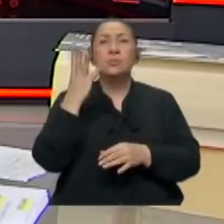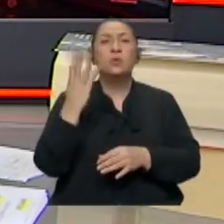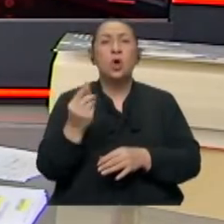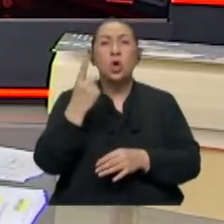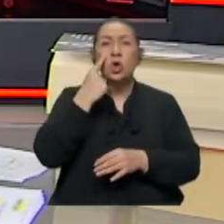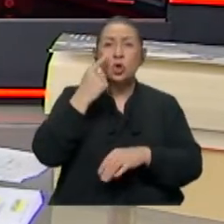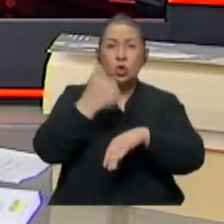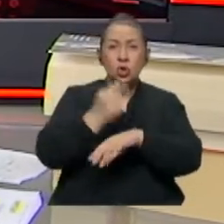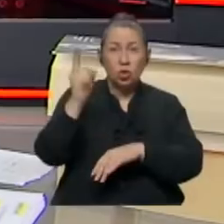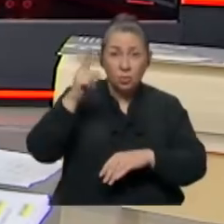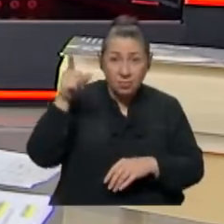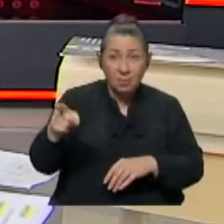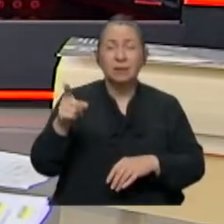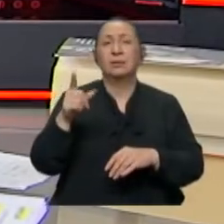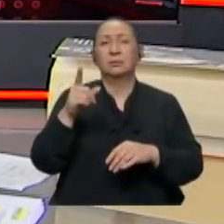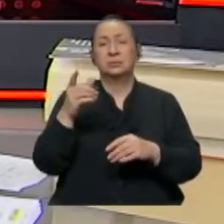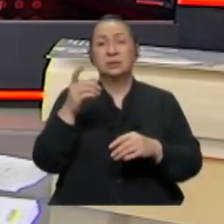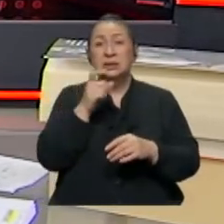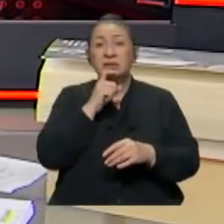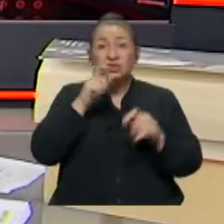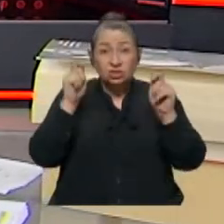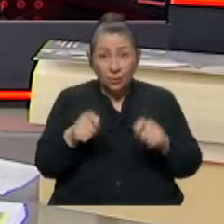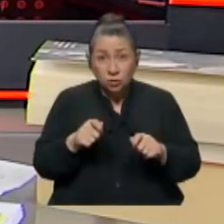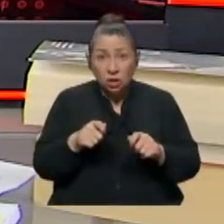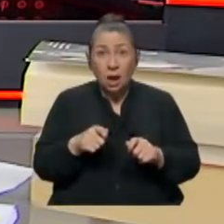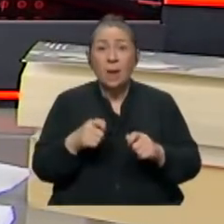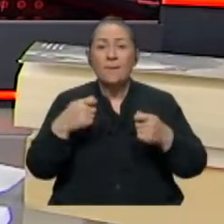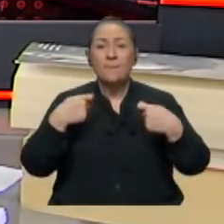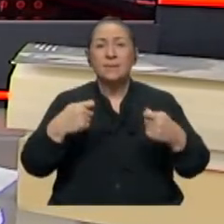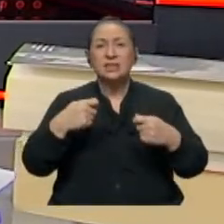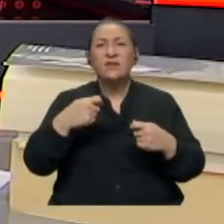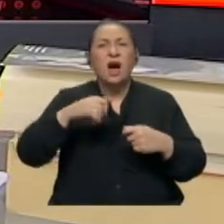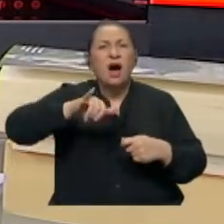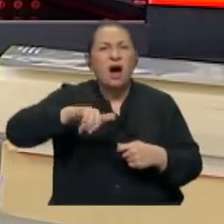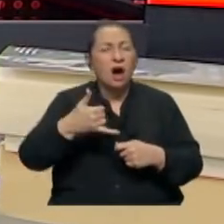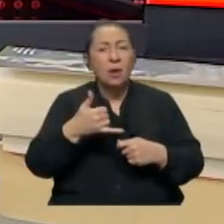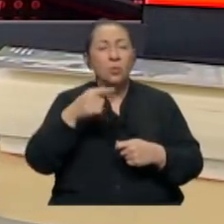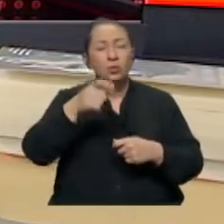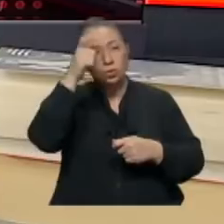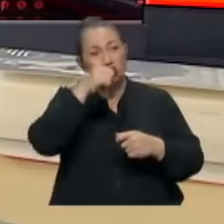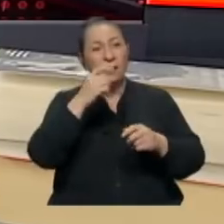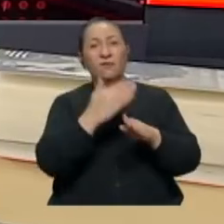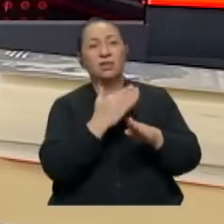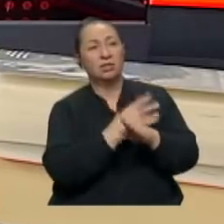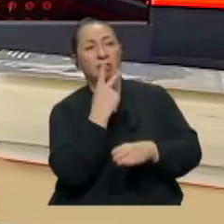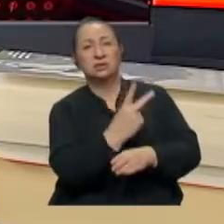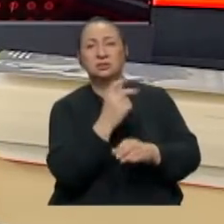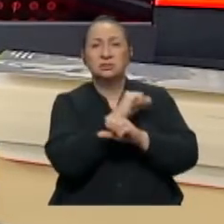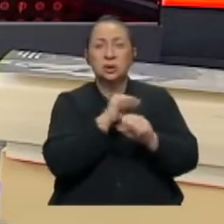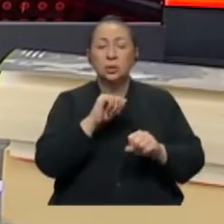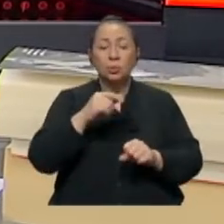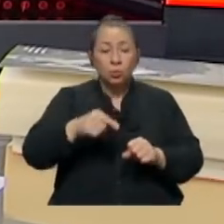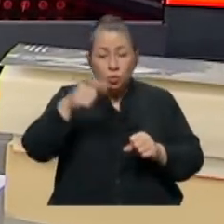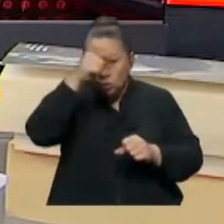olan hükümet yönetim iktidar yanlış yapıyorsa maliyeti faturası bu ülkenin vatandaşlarını çünkü